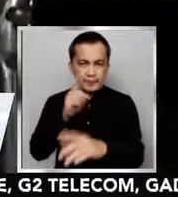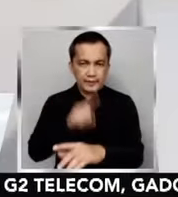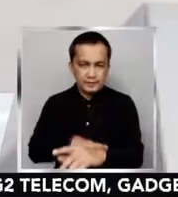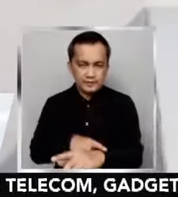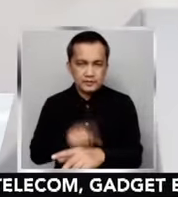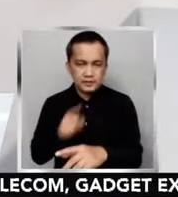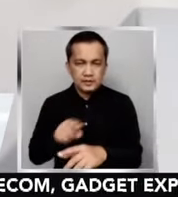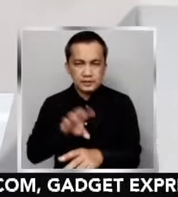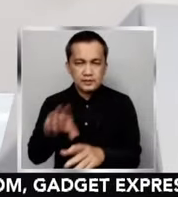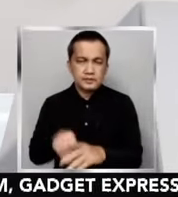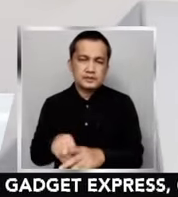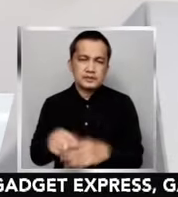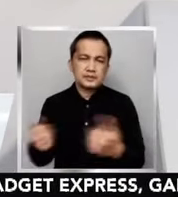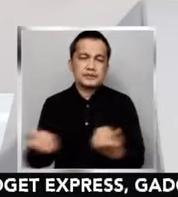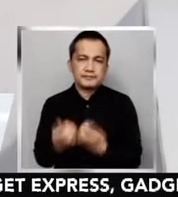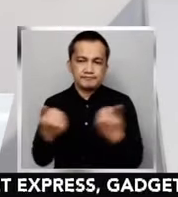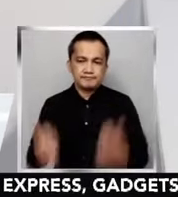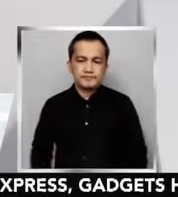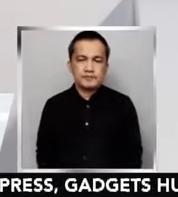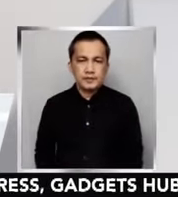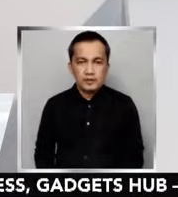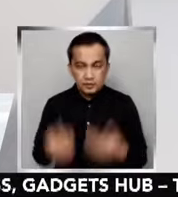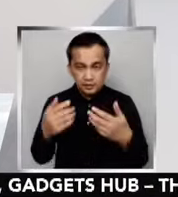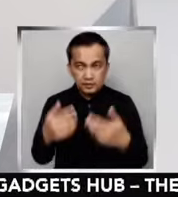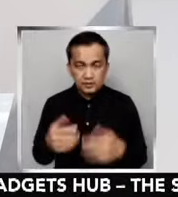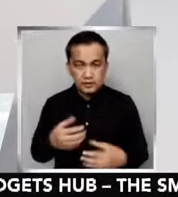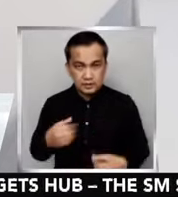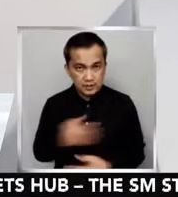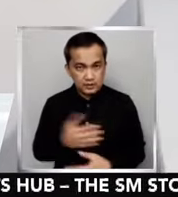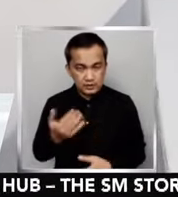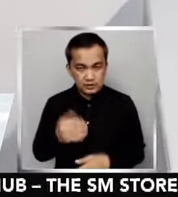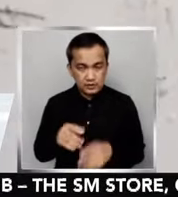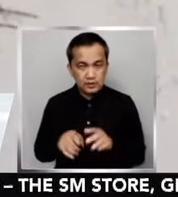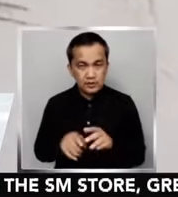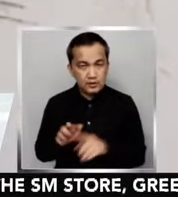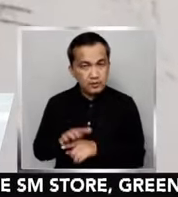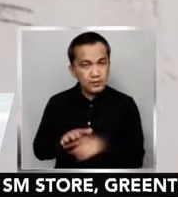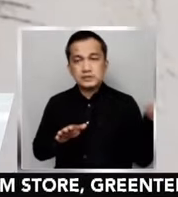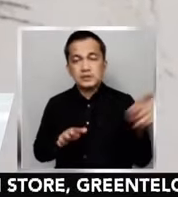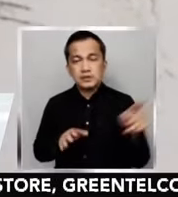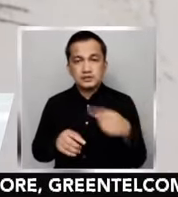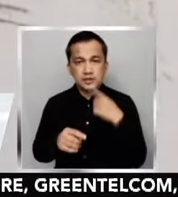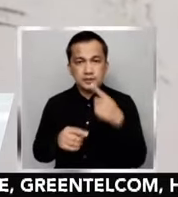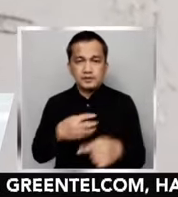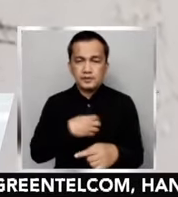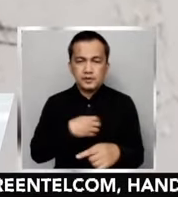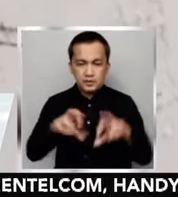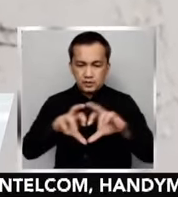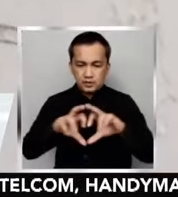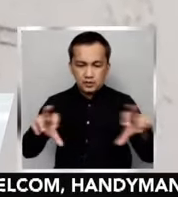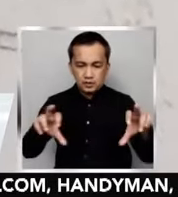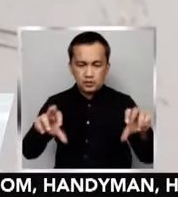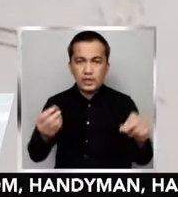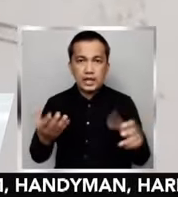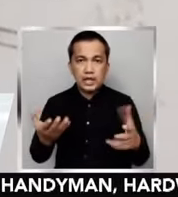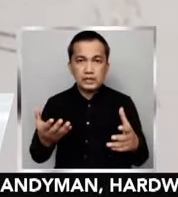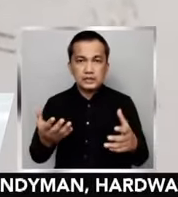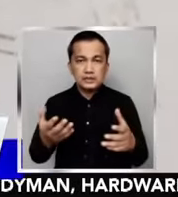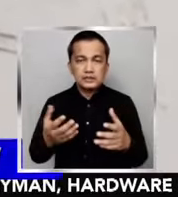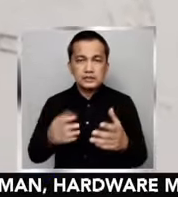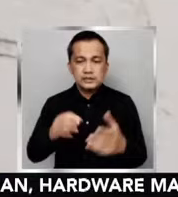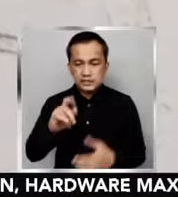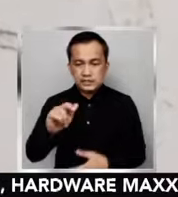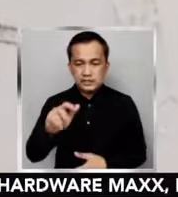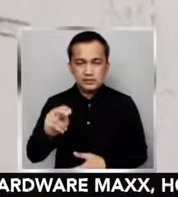sa aksidente natakot lang daw kaya siya umalis pero ayon sa pulisya walang plaka at citation ticket lang dawang hawak